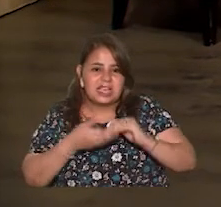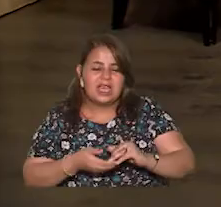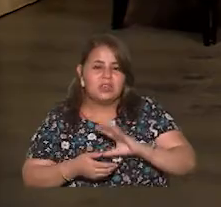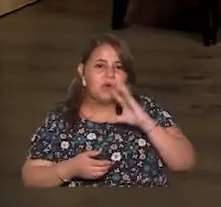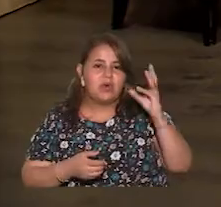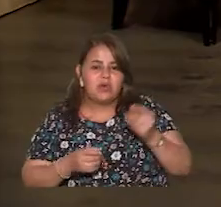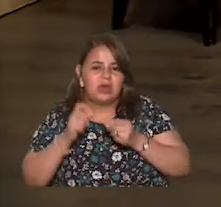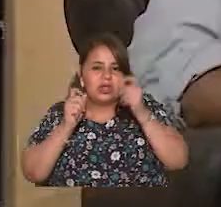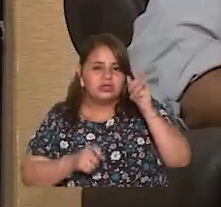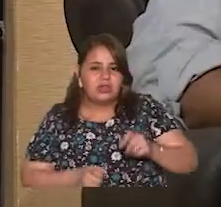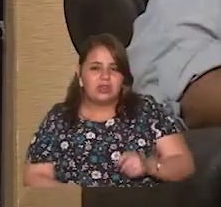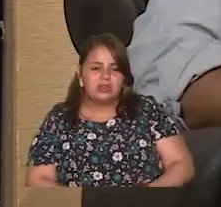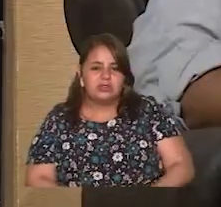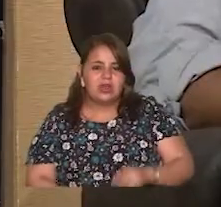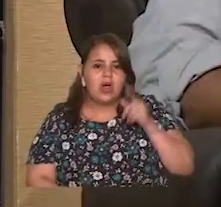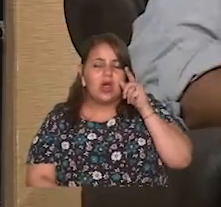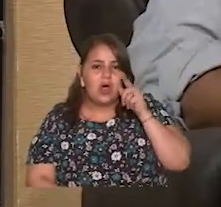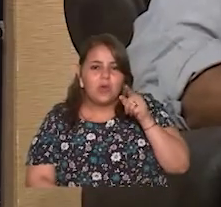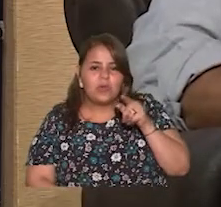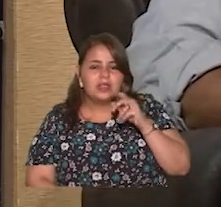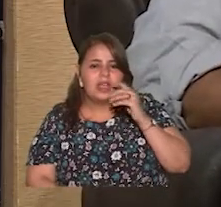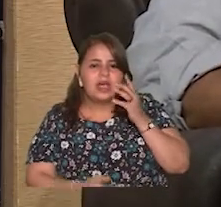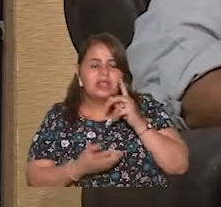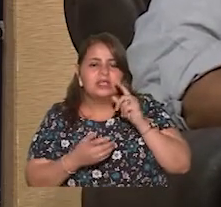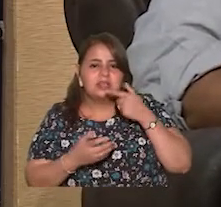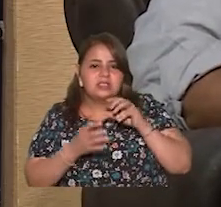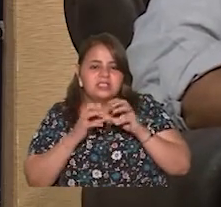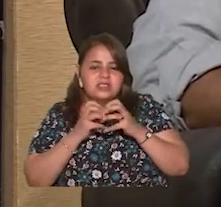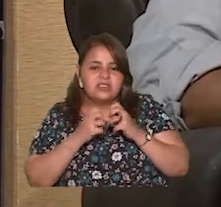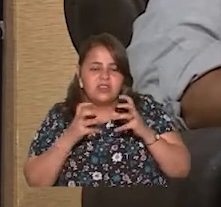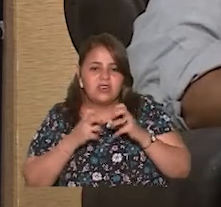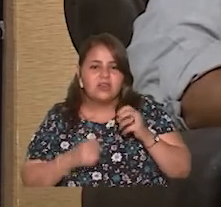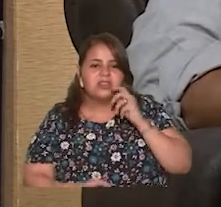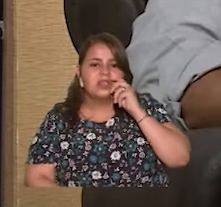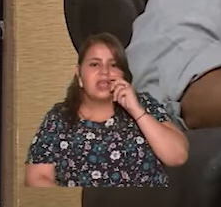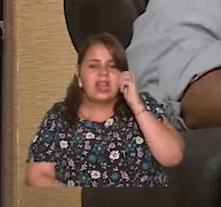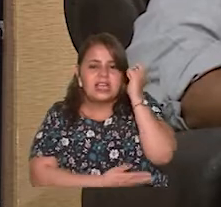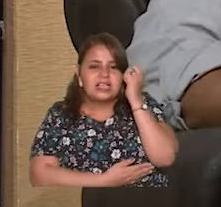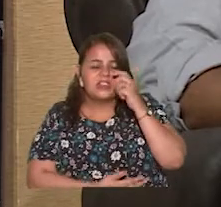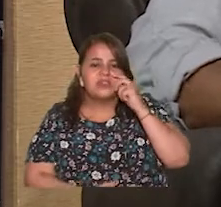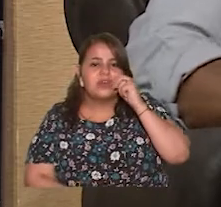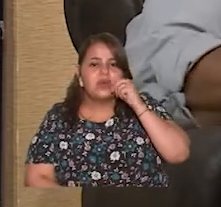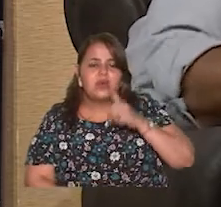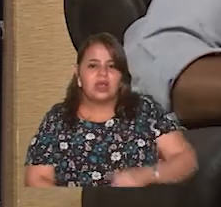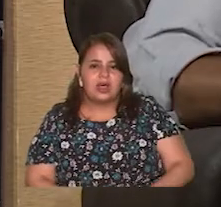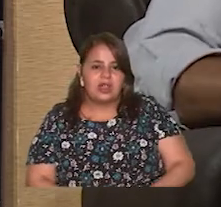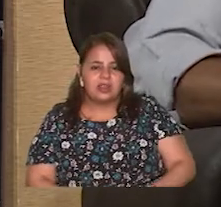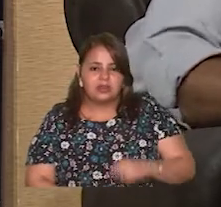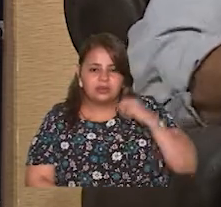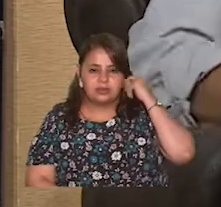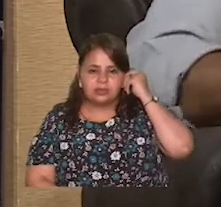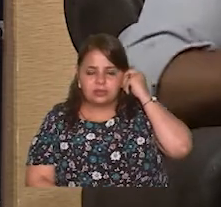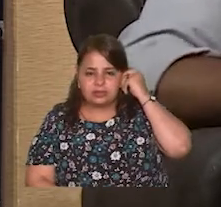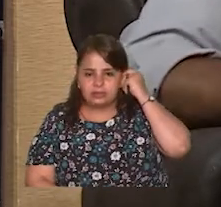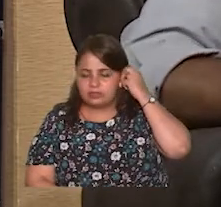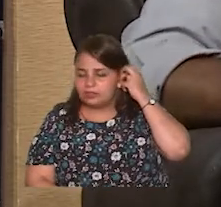دي الصفات اللي يمكن اساسيه في ان الشخص اللي قدامك ده يبقى مثمر على، وافتكر ده ادوارنا كلنا